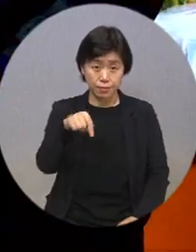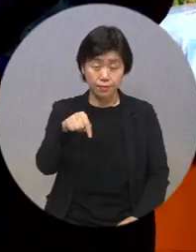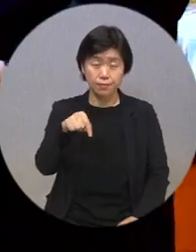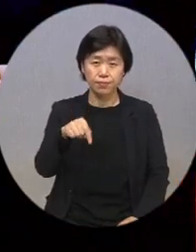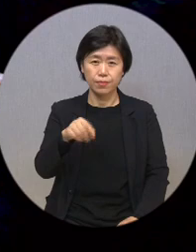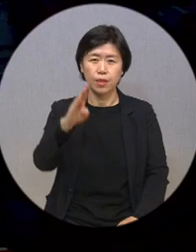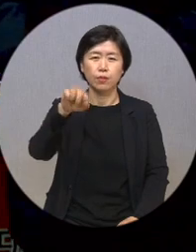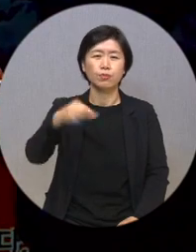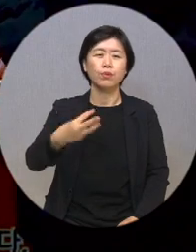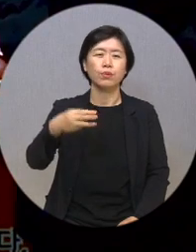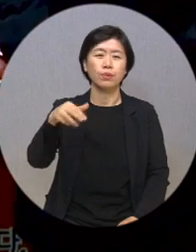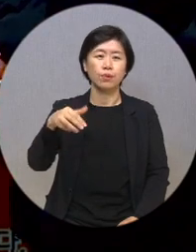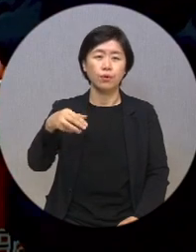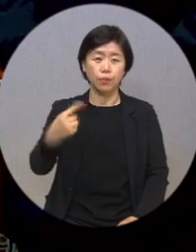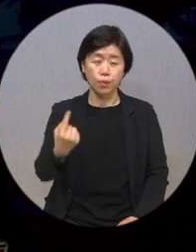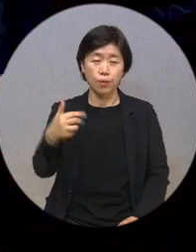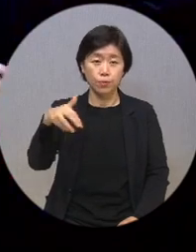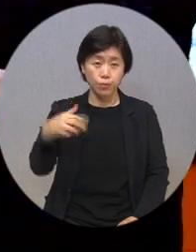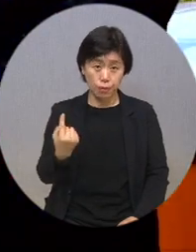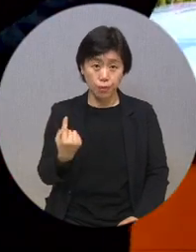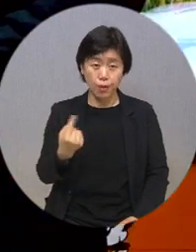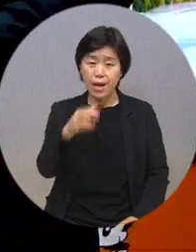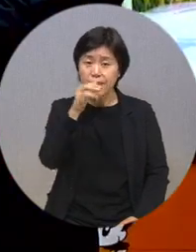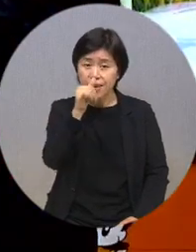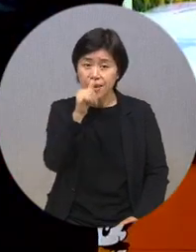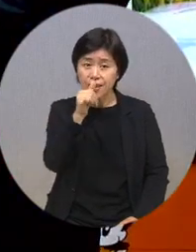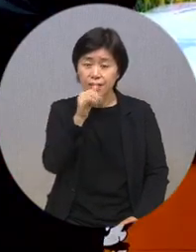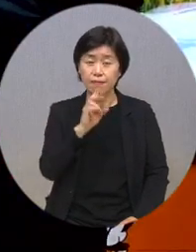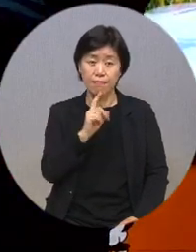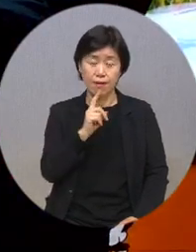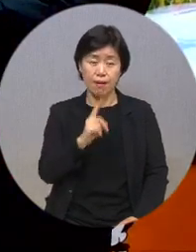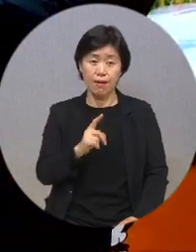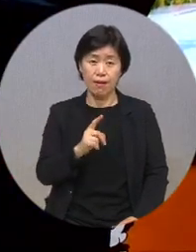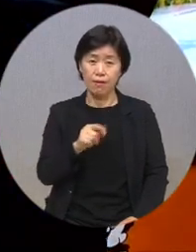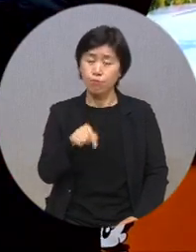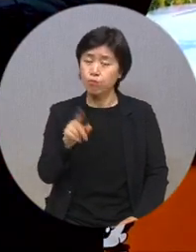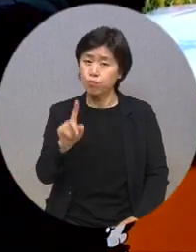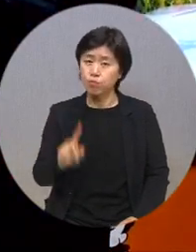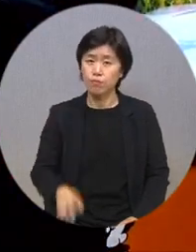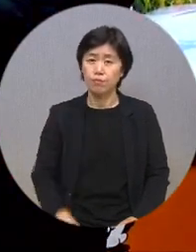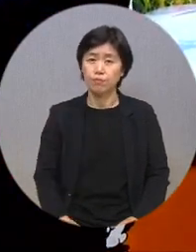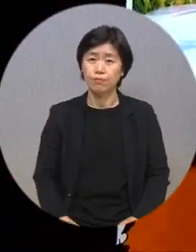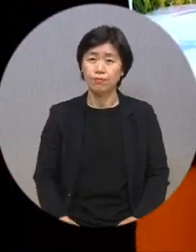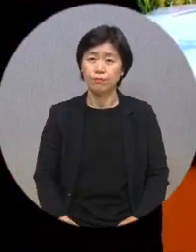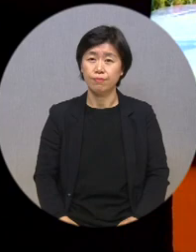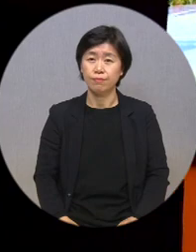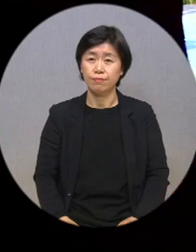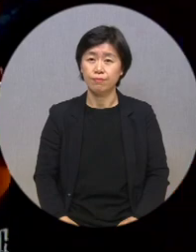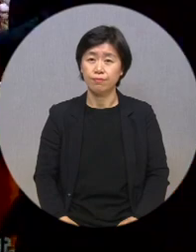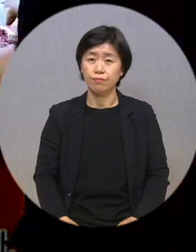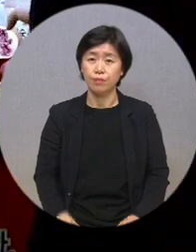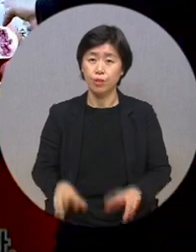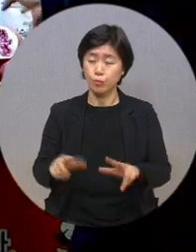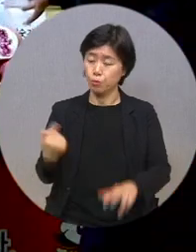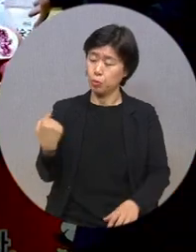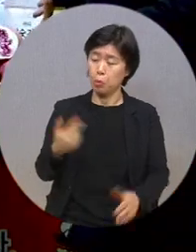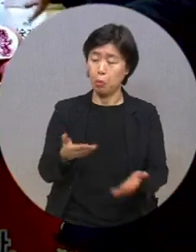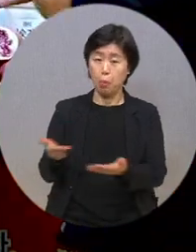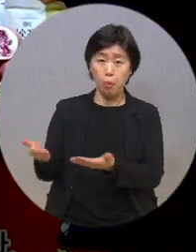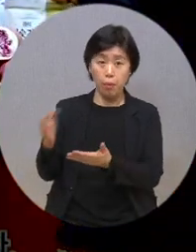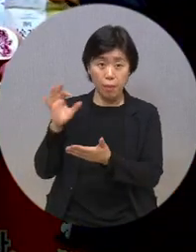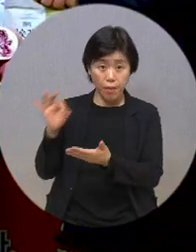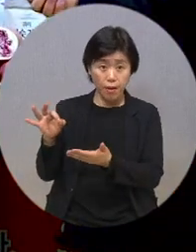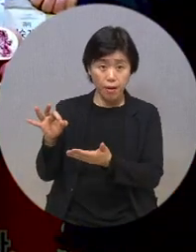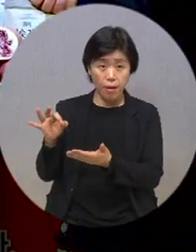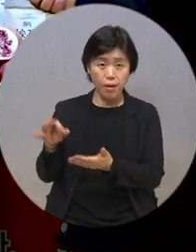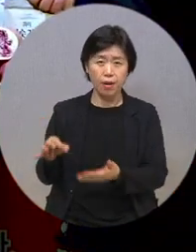불로초, 진시황이 그토록 찾던 불로초가 있다고 말씀드렸거든요. 네. 불로초가 뭘까요? 네. 지금 뒤에 보시면 네? 붉은